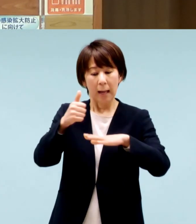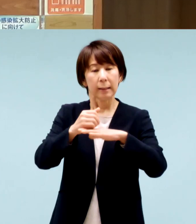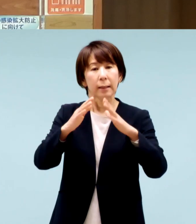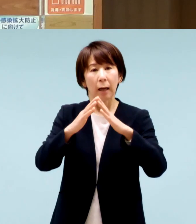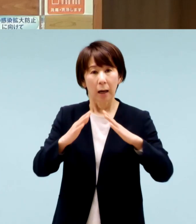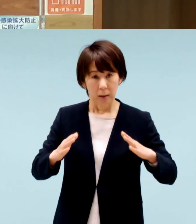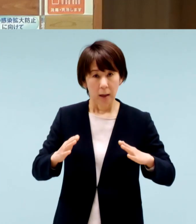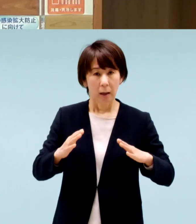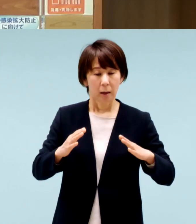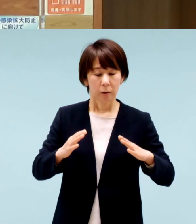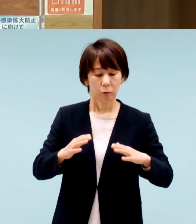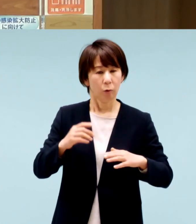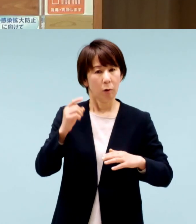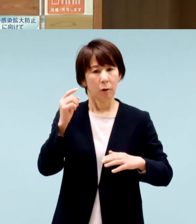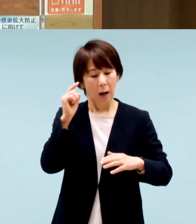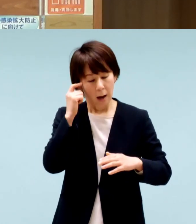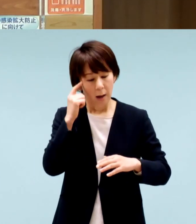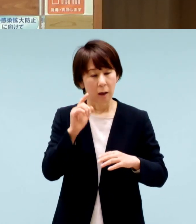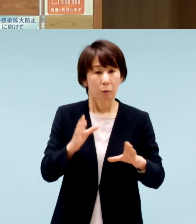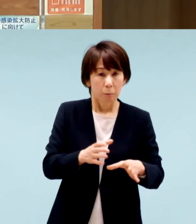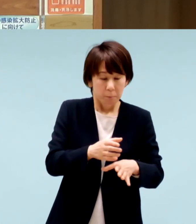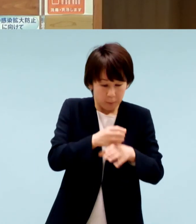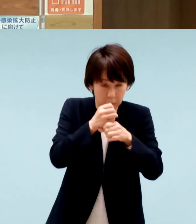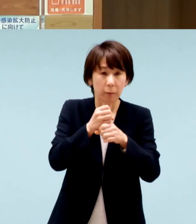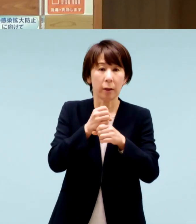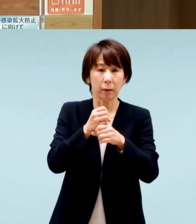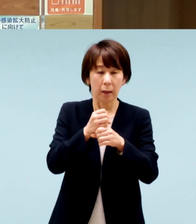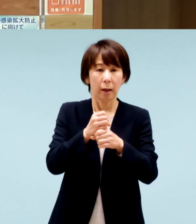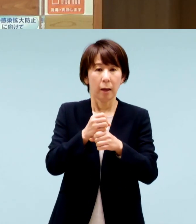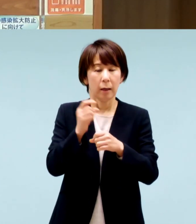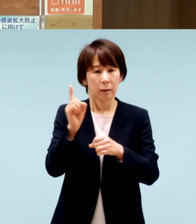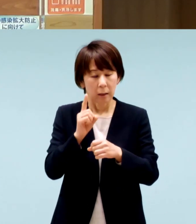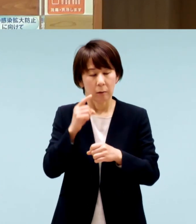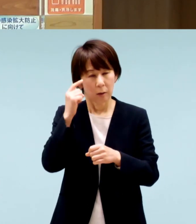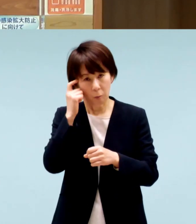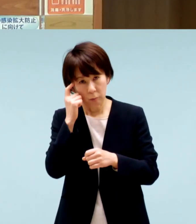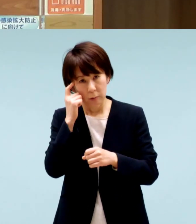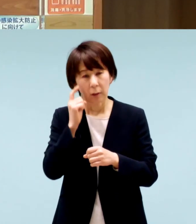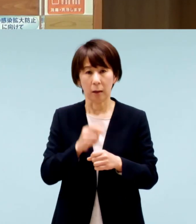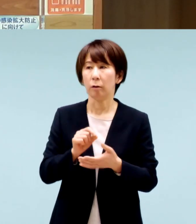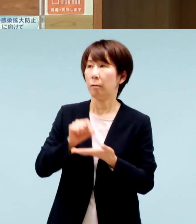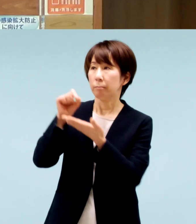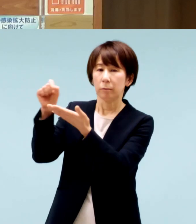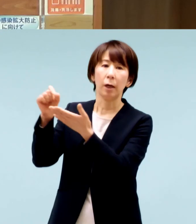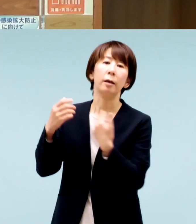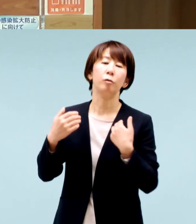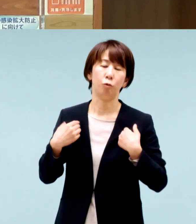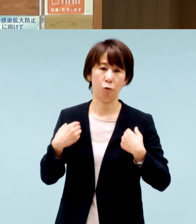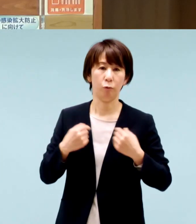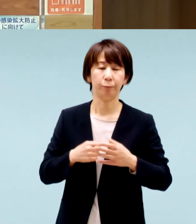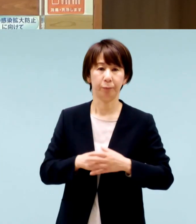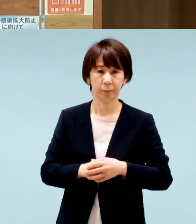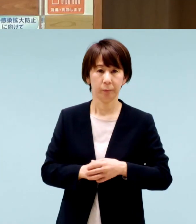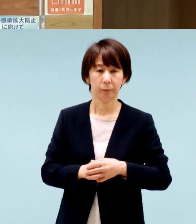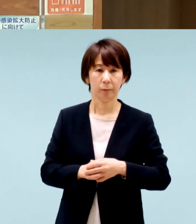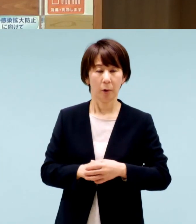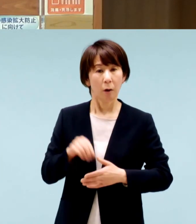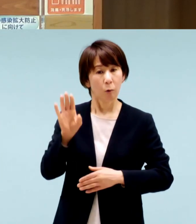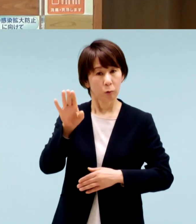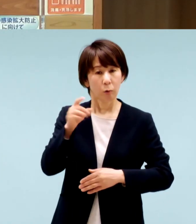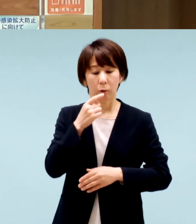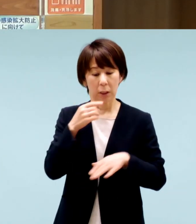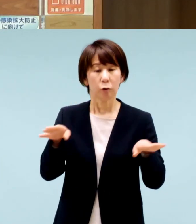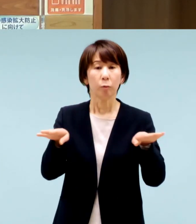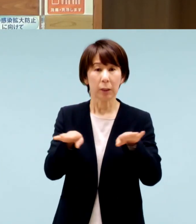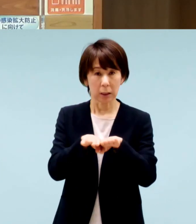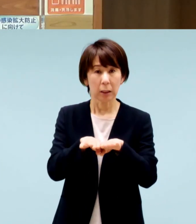とか、そういうのをやるということが大事かなと思ってますので、確か日曜日にあるんで、そこでしっかり